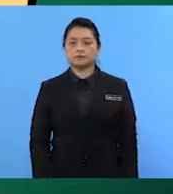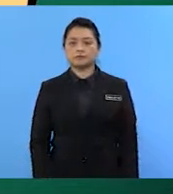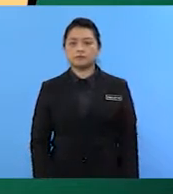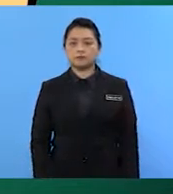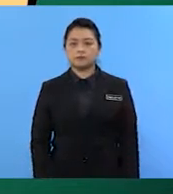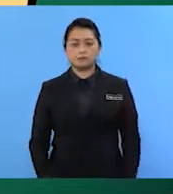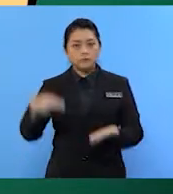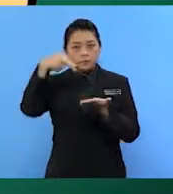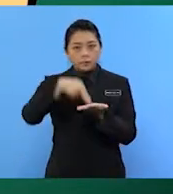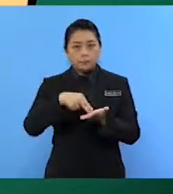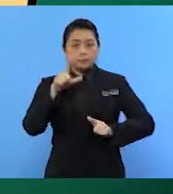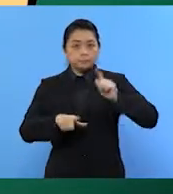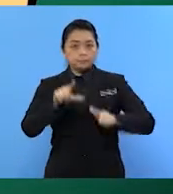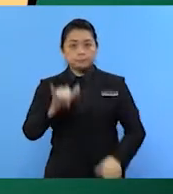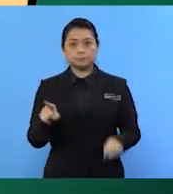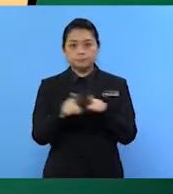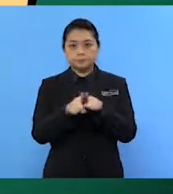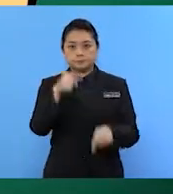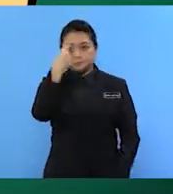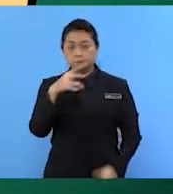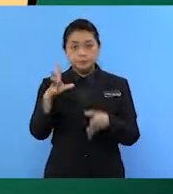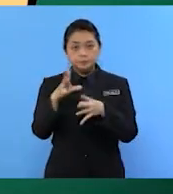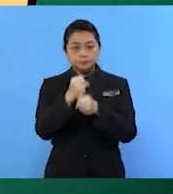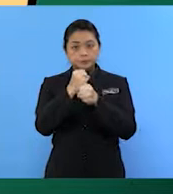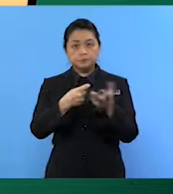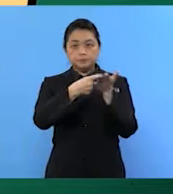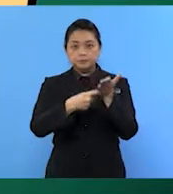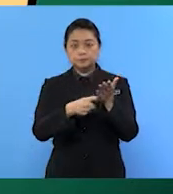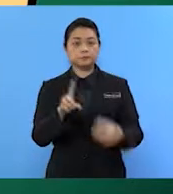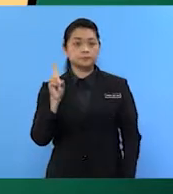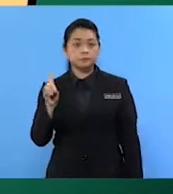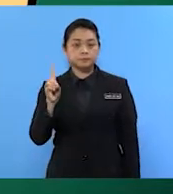Ulang langkah yang sama untuk mendapatkan nilai D.